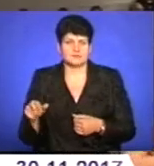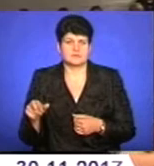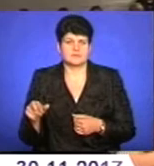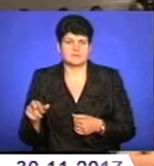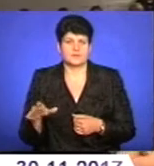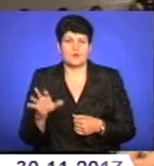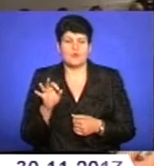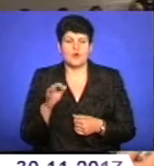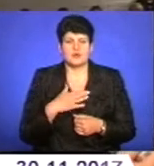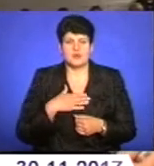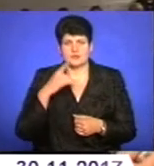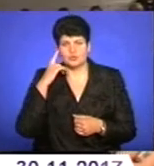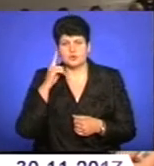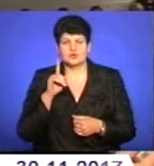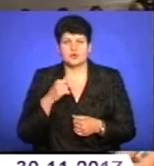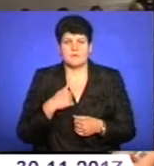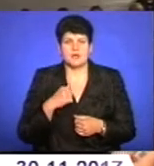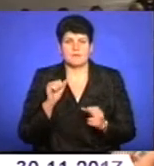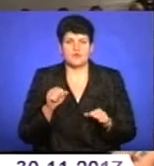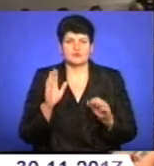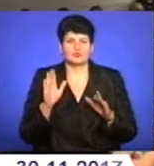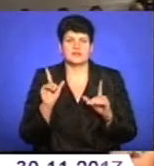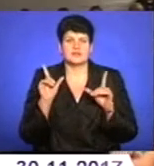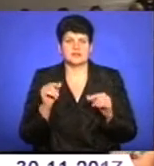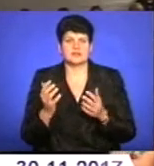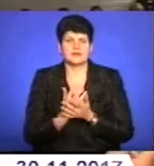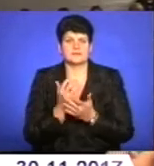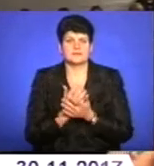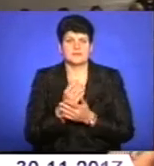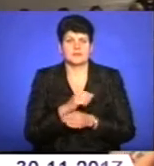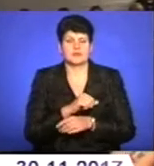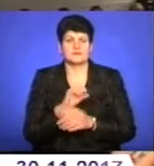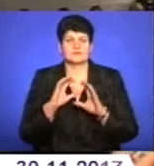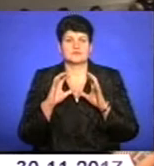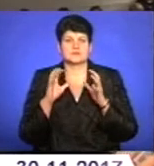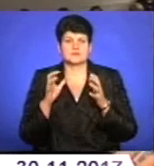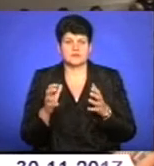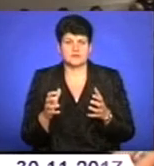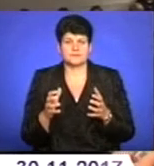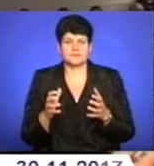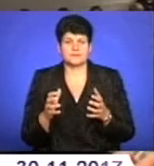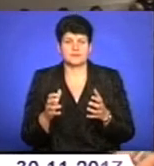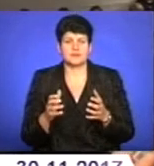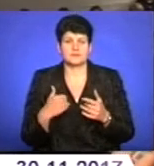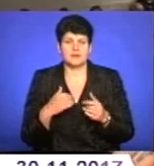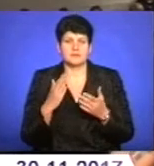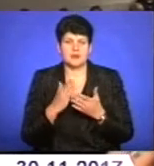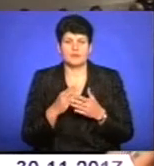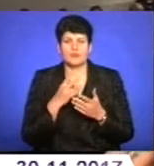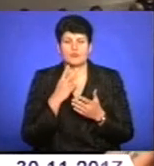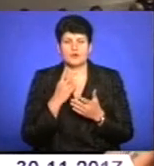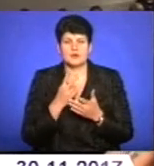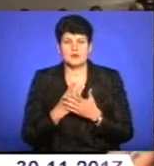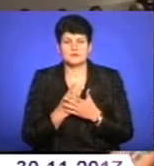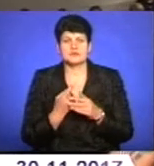щоб про нас думали, що ми можемо тільки бути гастарбайтерами по світу. Ми маємо культуру і маємо її показувати. В